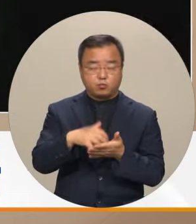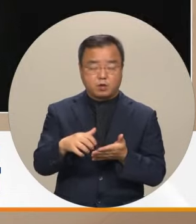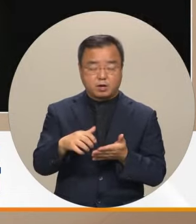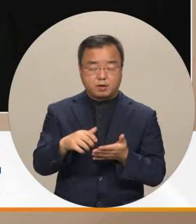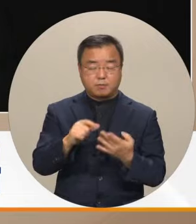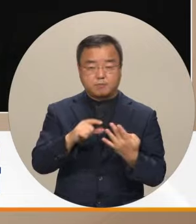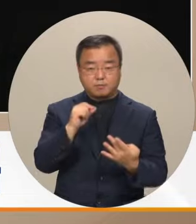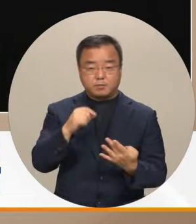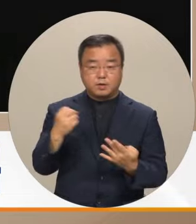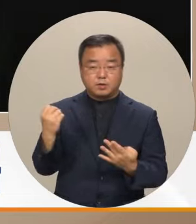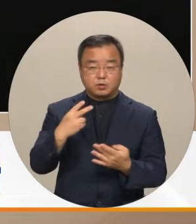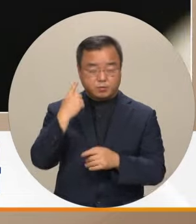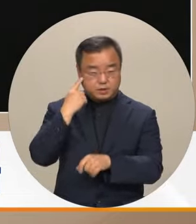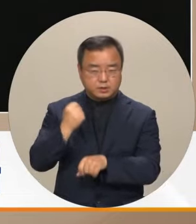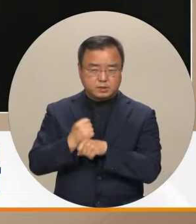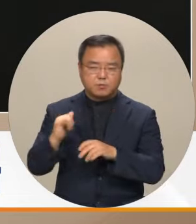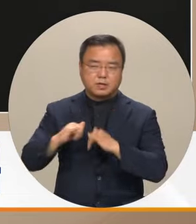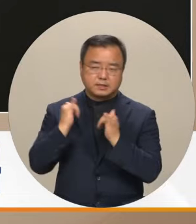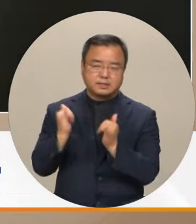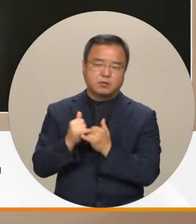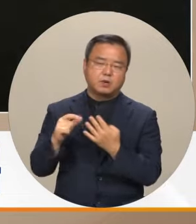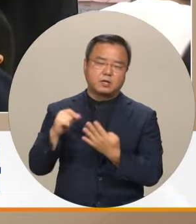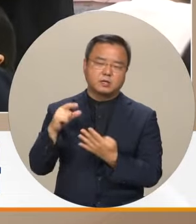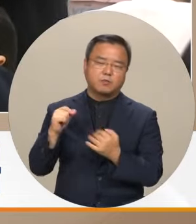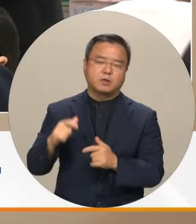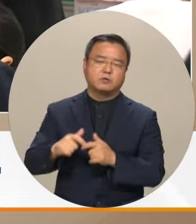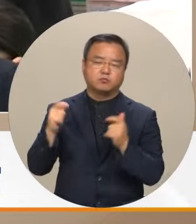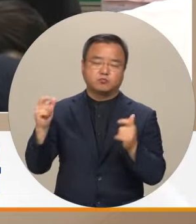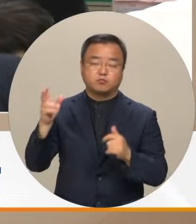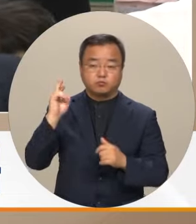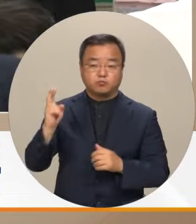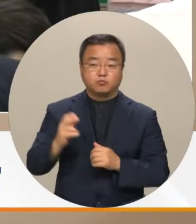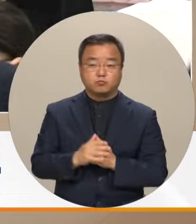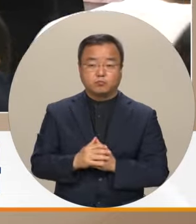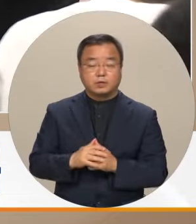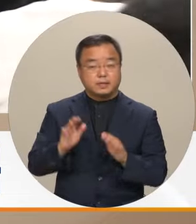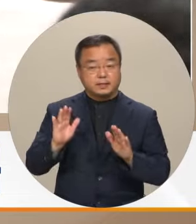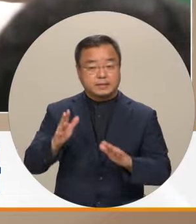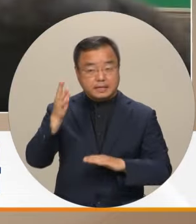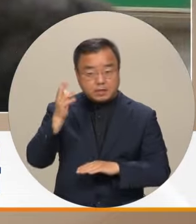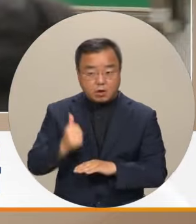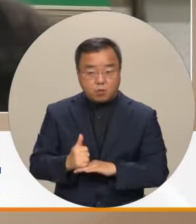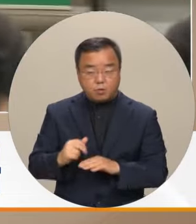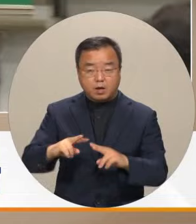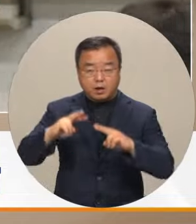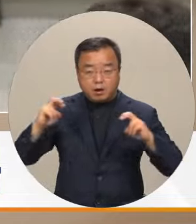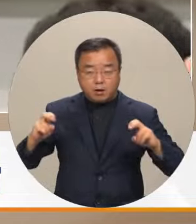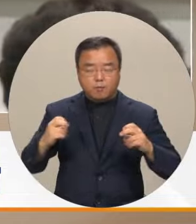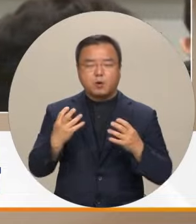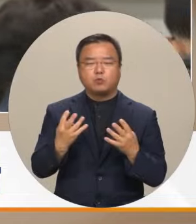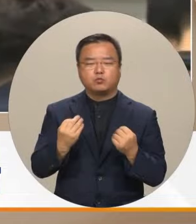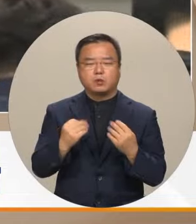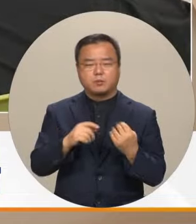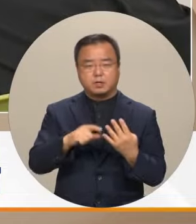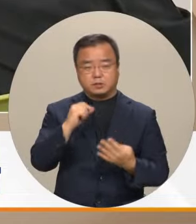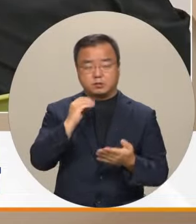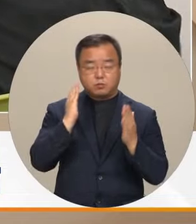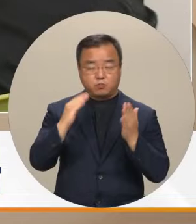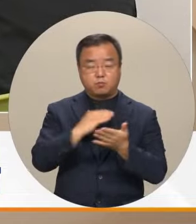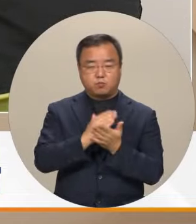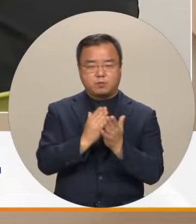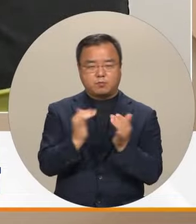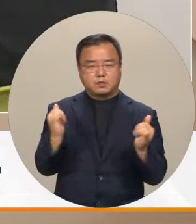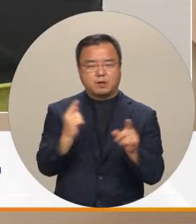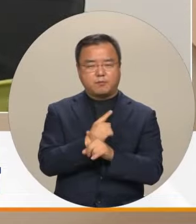또 탐구에서는 사회 선택자가 증가할 것으로 예상되었습니다 그런데 결과 면에서 수학에서는 선택 과목별 인원